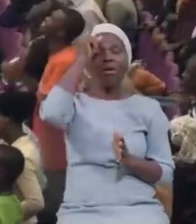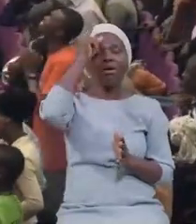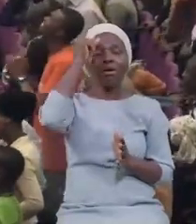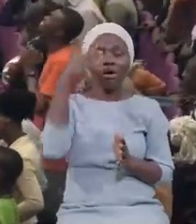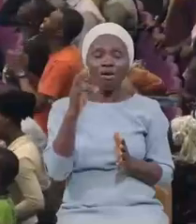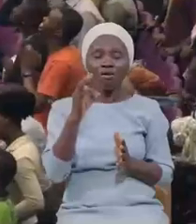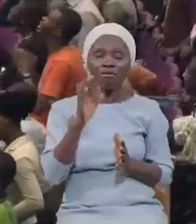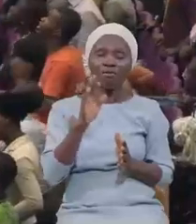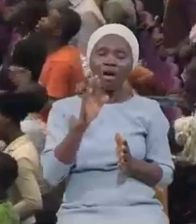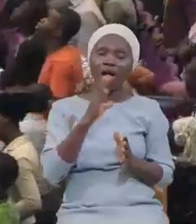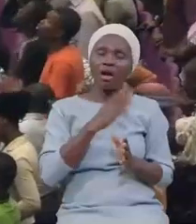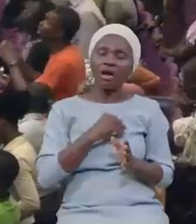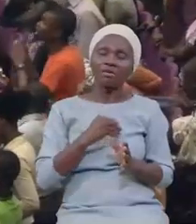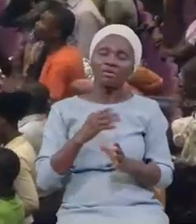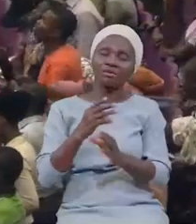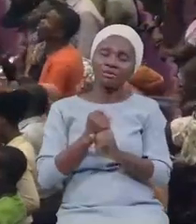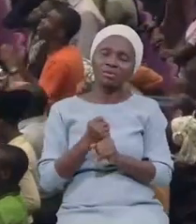de sa suffisance.